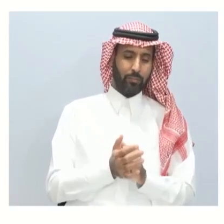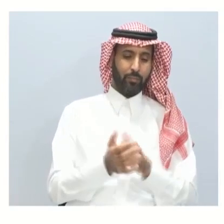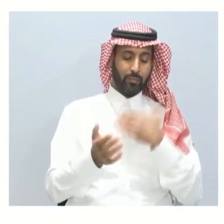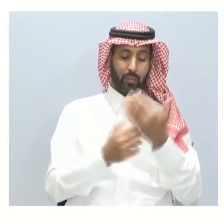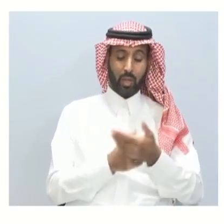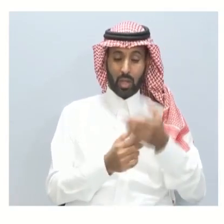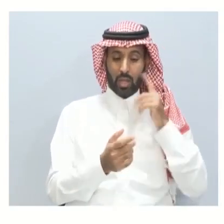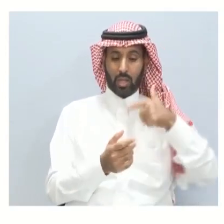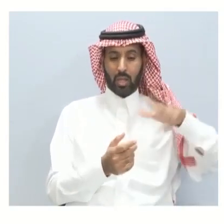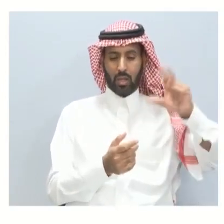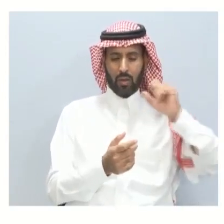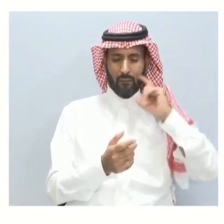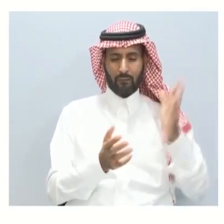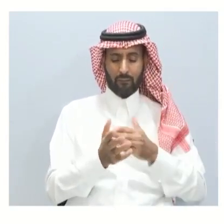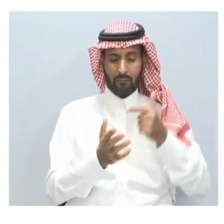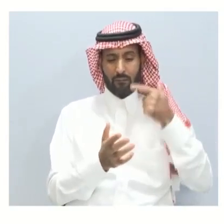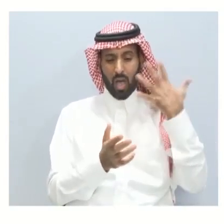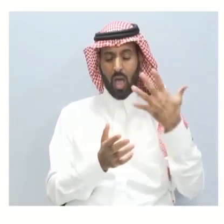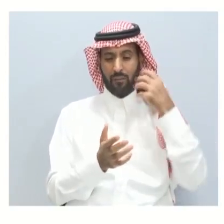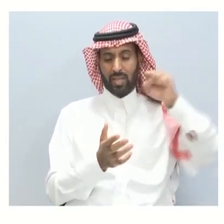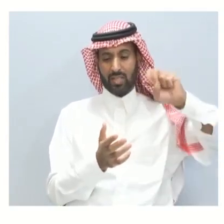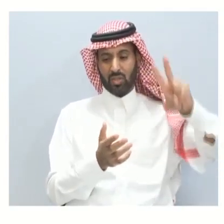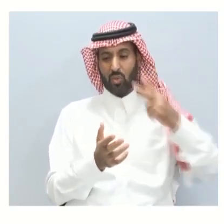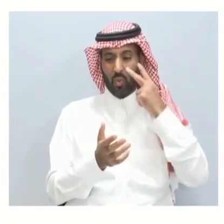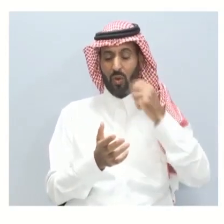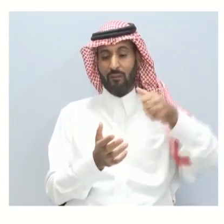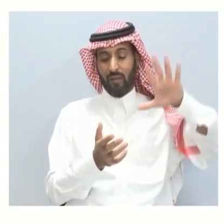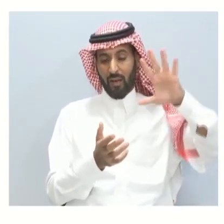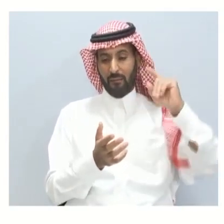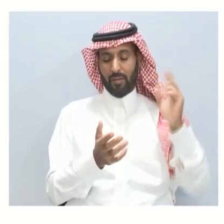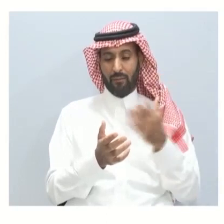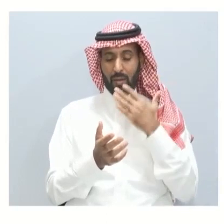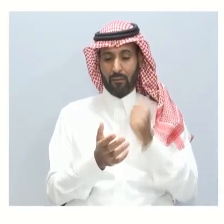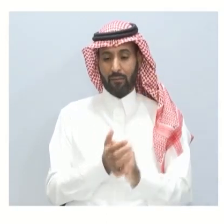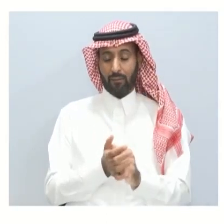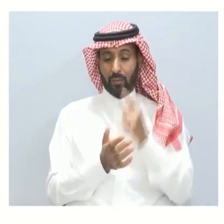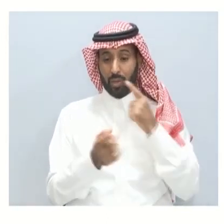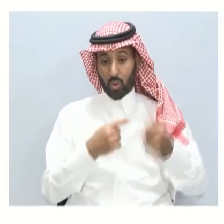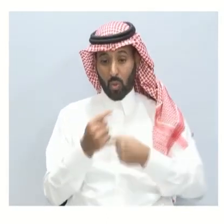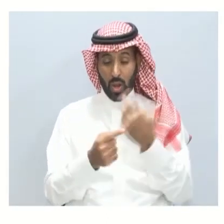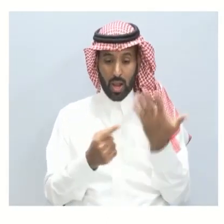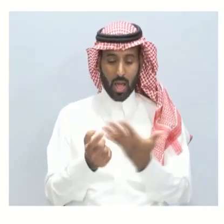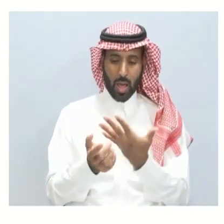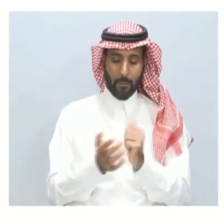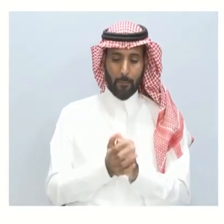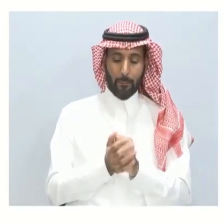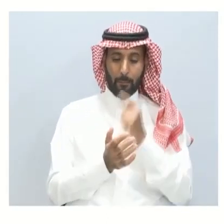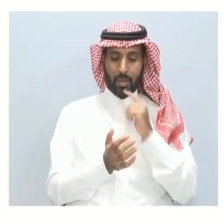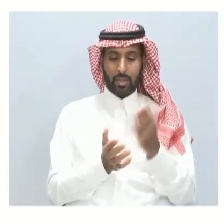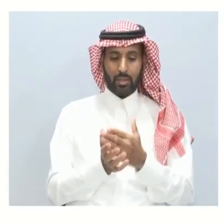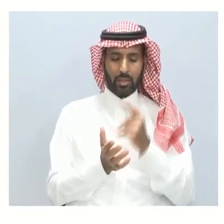لليود 5 اس 2 5 بي 5 لانه يقع في الدوره الخامسه كذلك